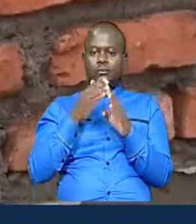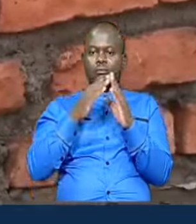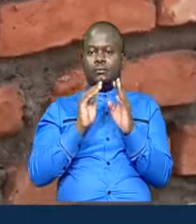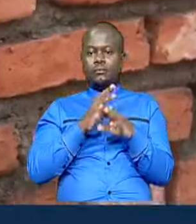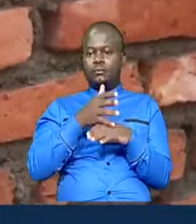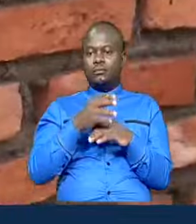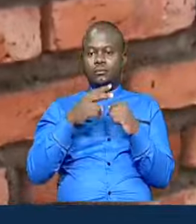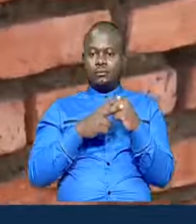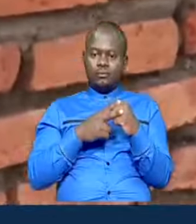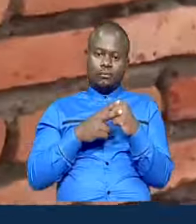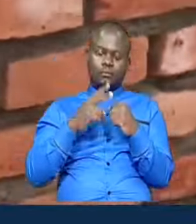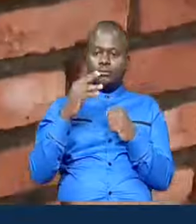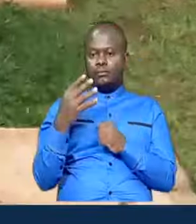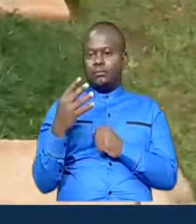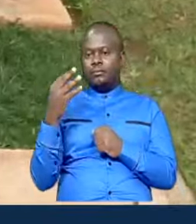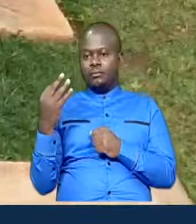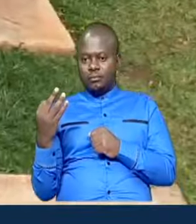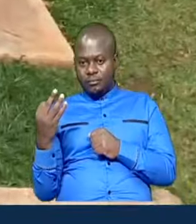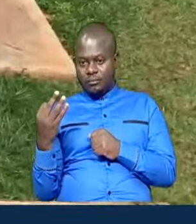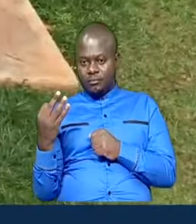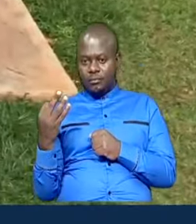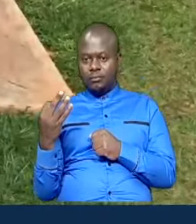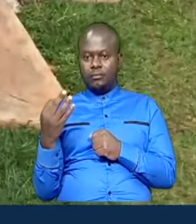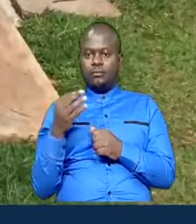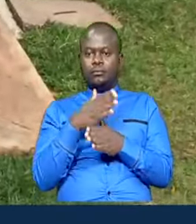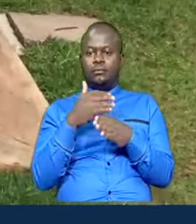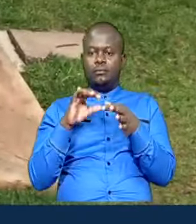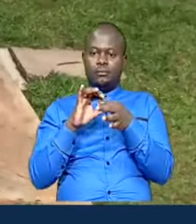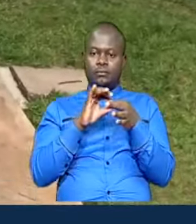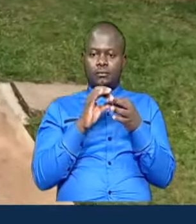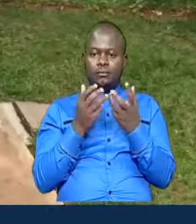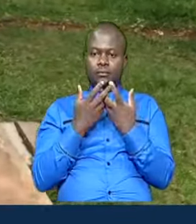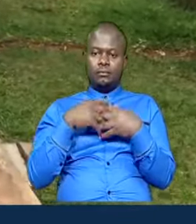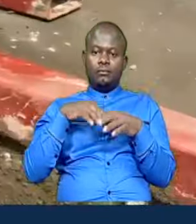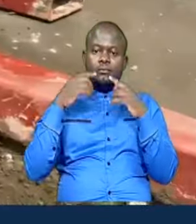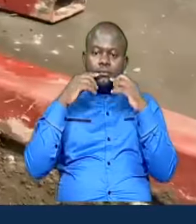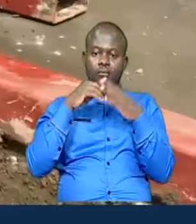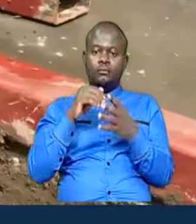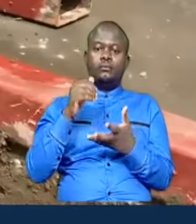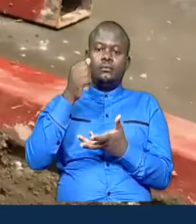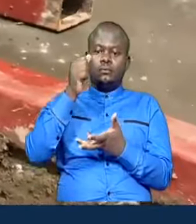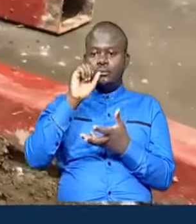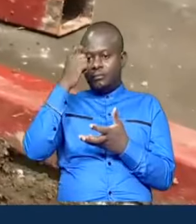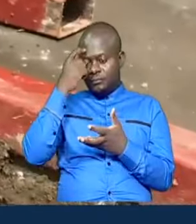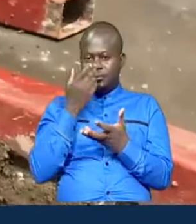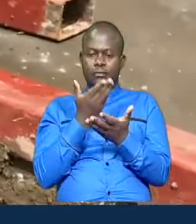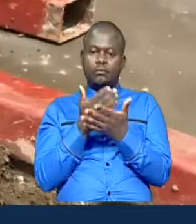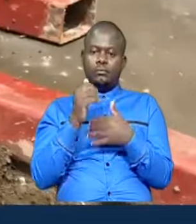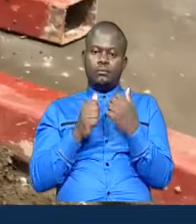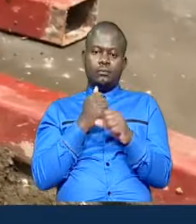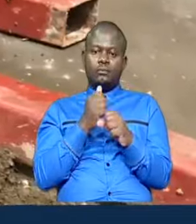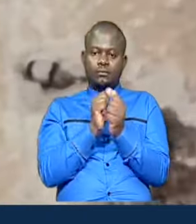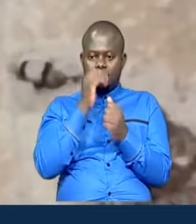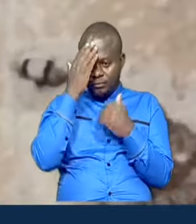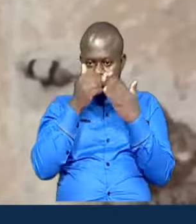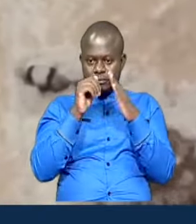kuri 743. Mirongo umwe ikaba ivuga ko ku ngengo y'imari ya leta gusa byasaba